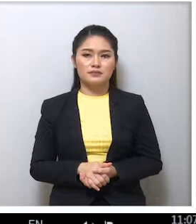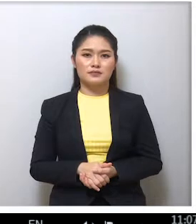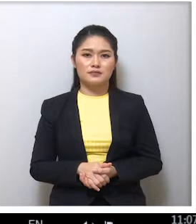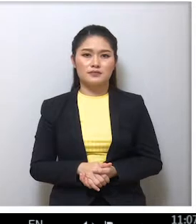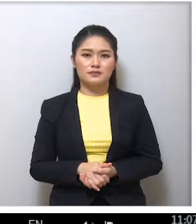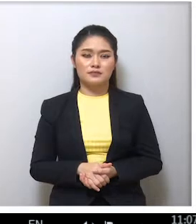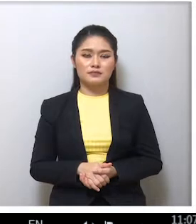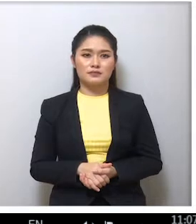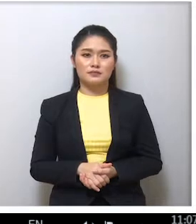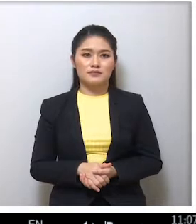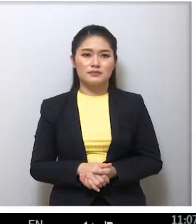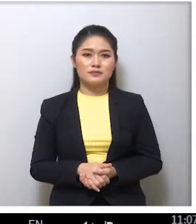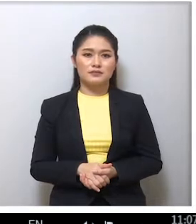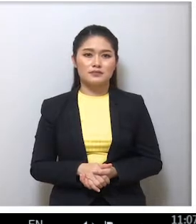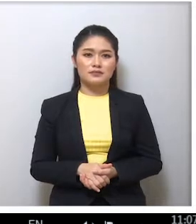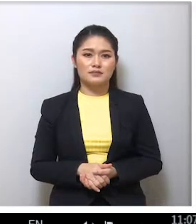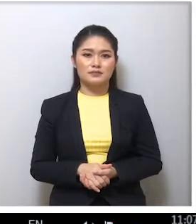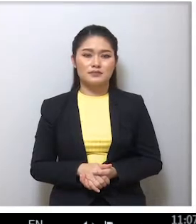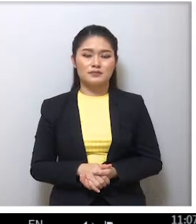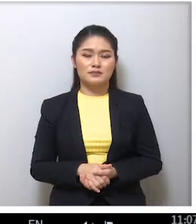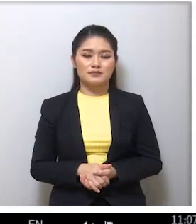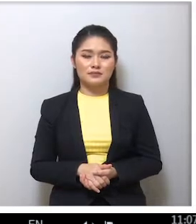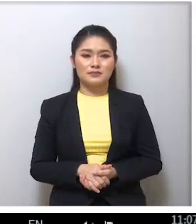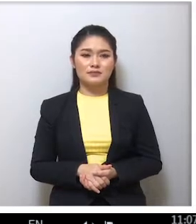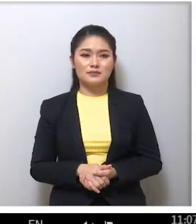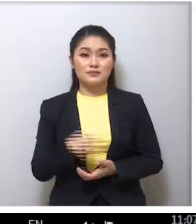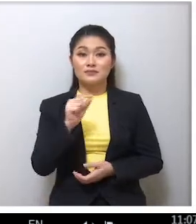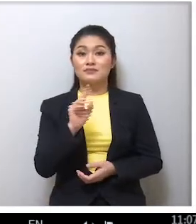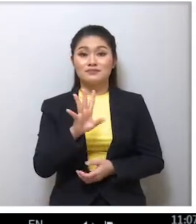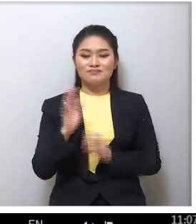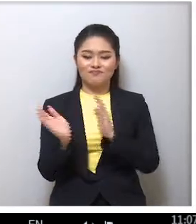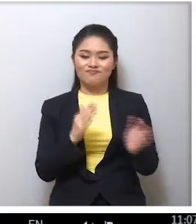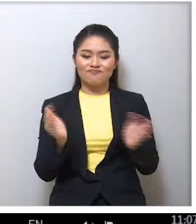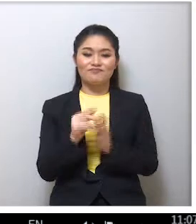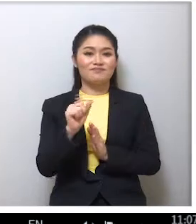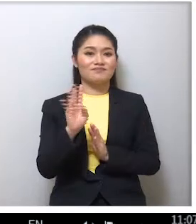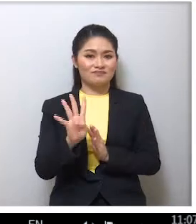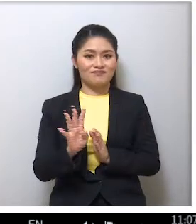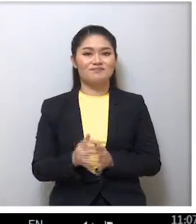ประมาณนี้นะครับเป็น HD 24เฟรม